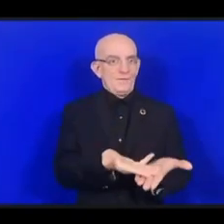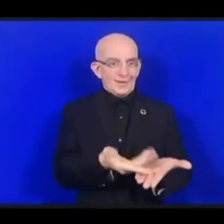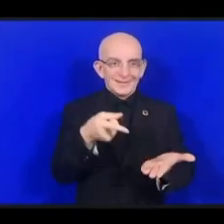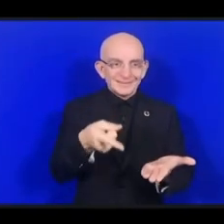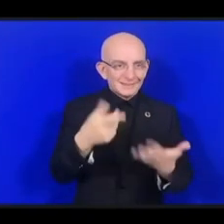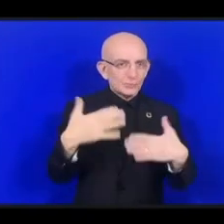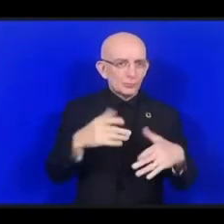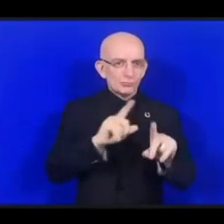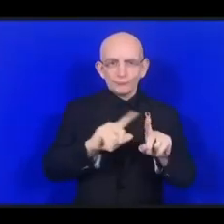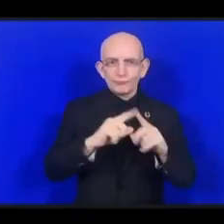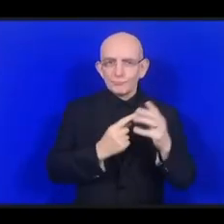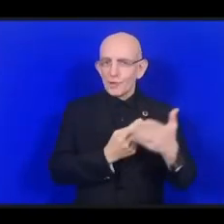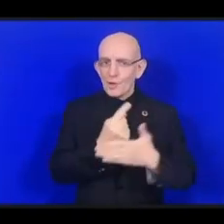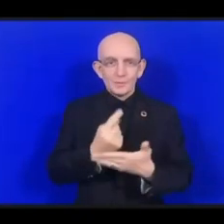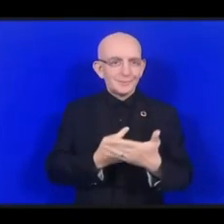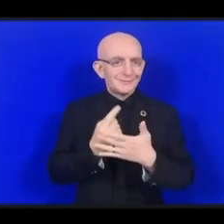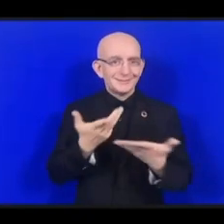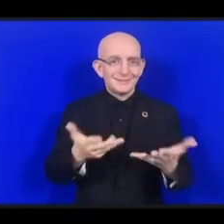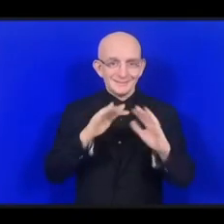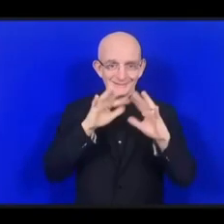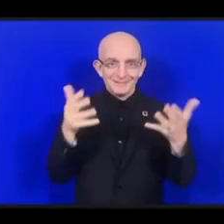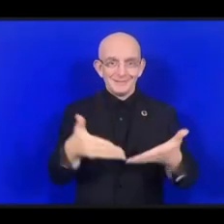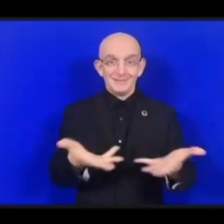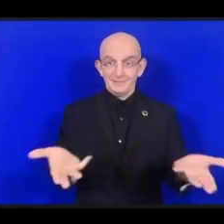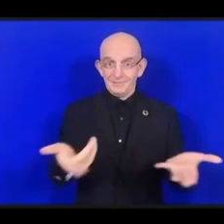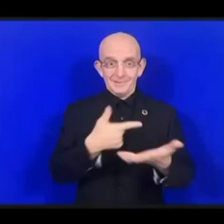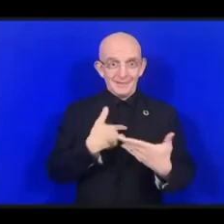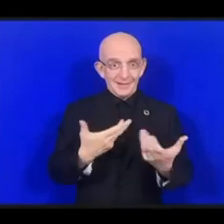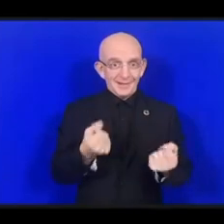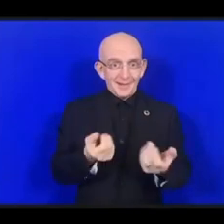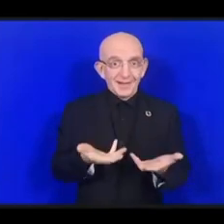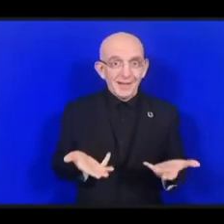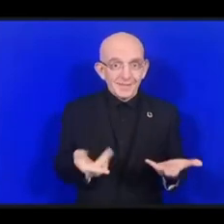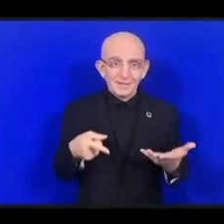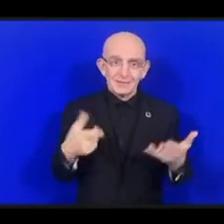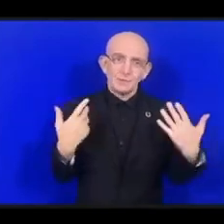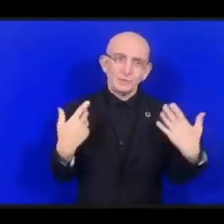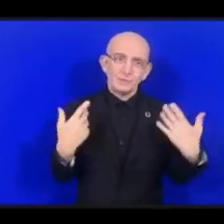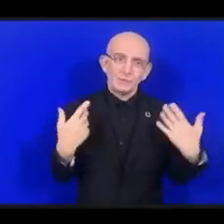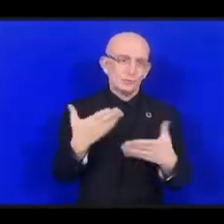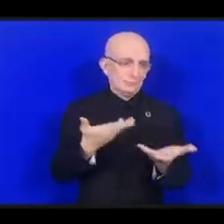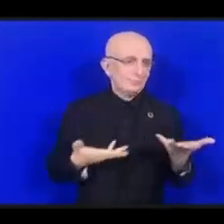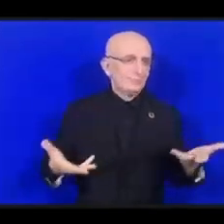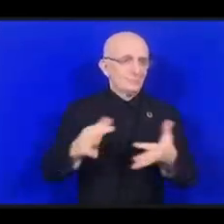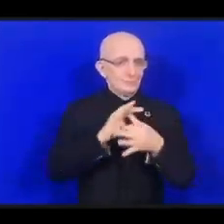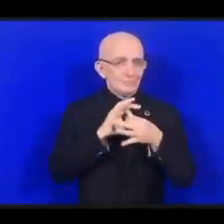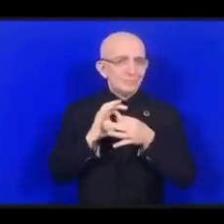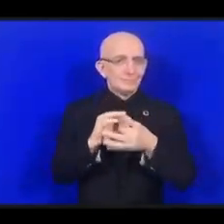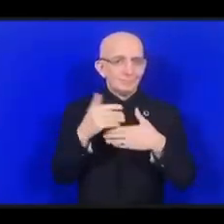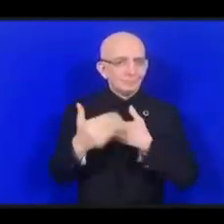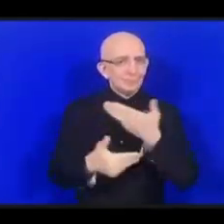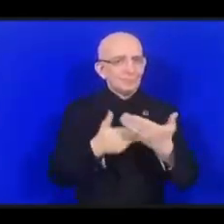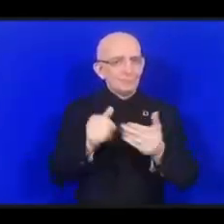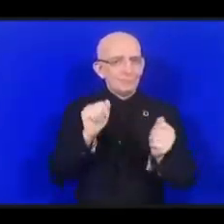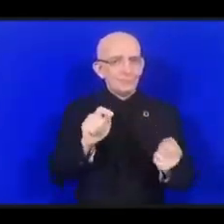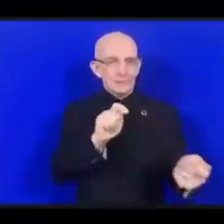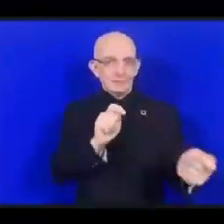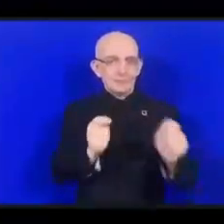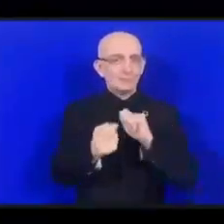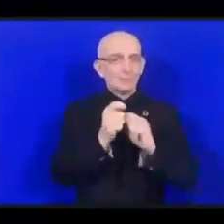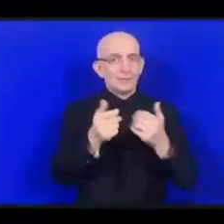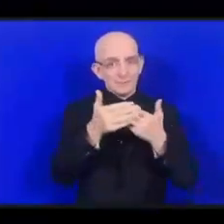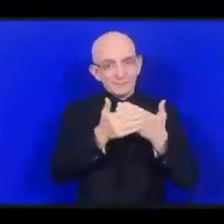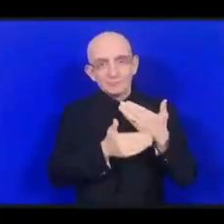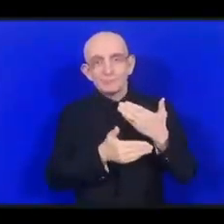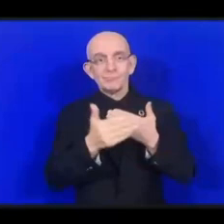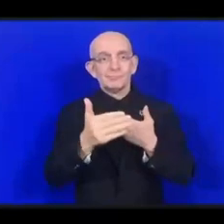c'est une invitation à notre effort collective de façonner aujourd'hui un héritage pour les générations de l'avenir c'est avec